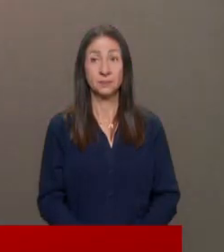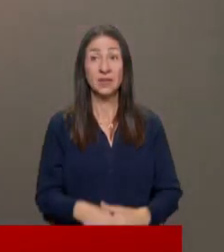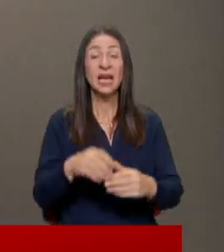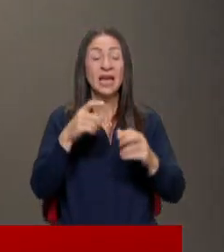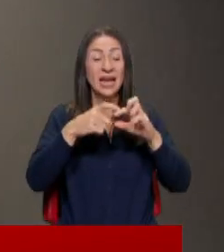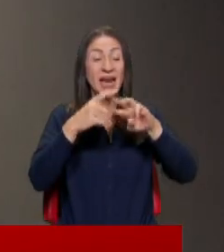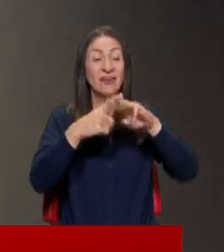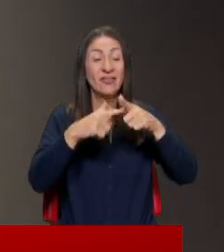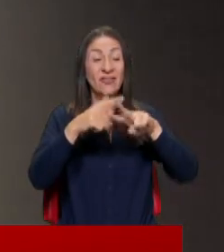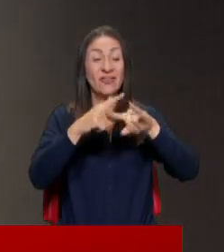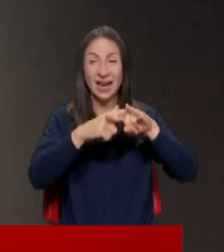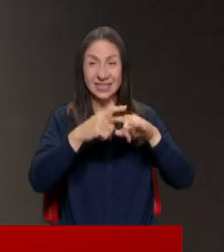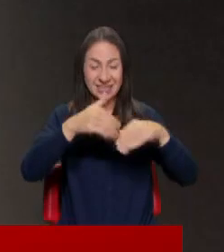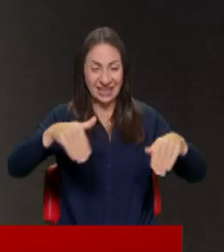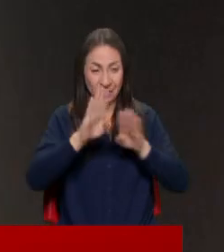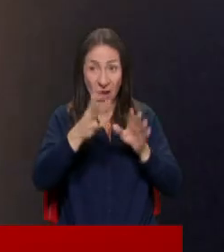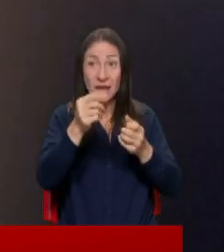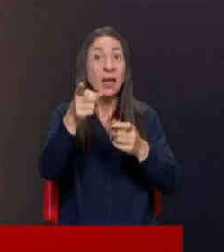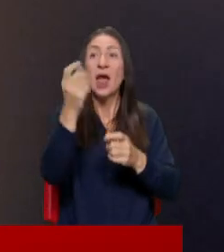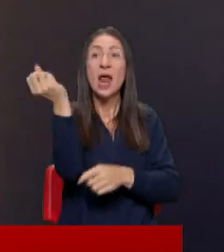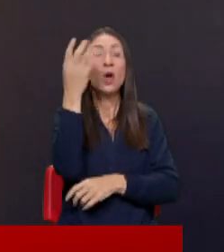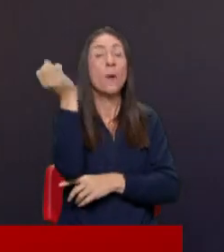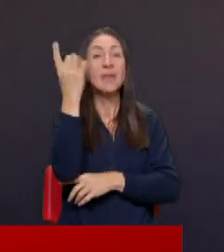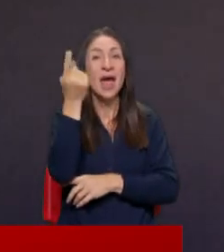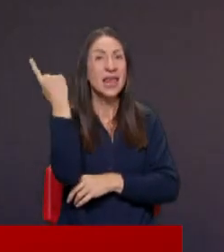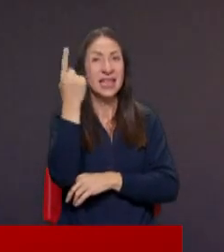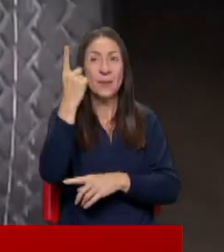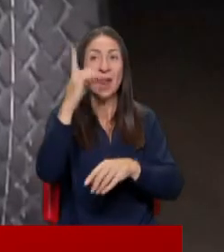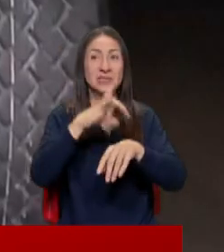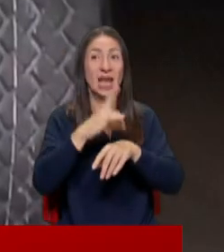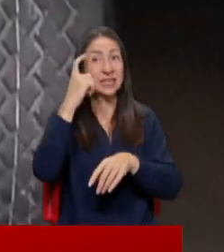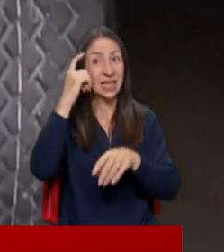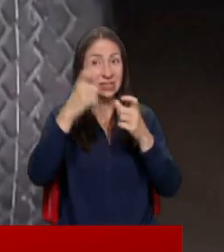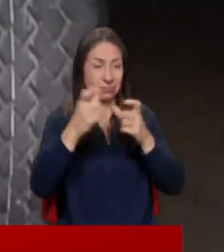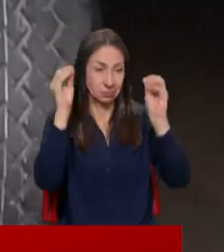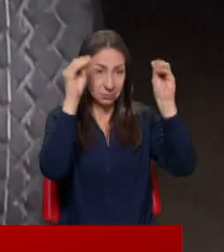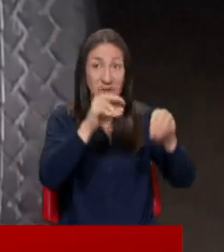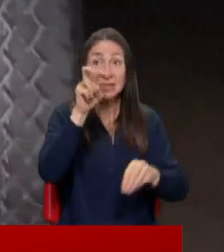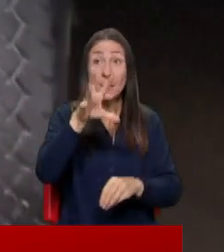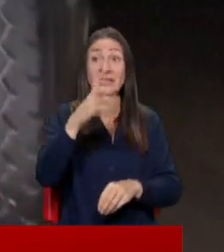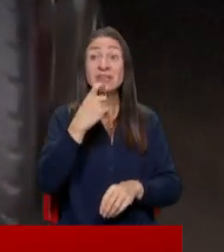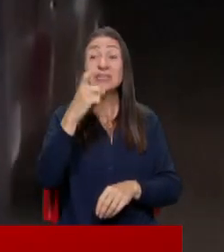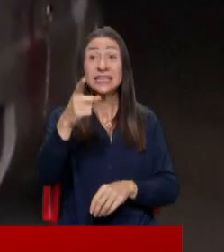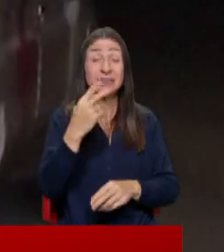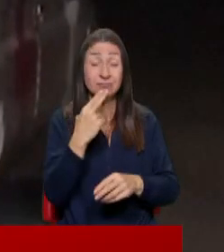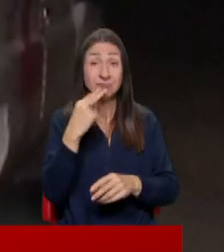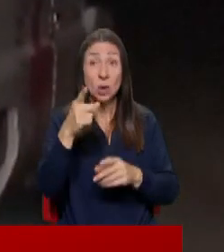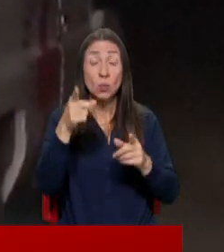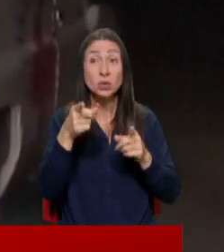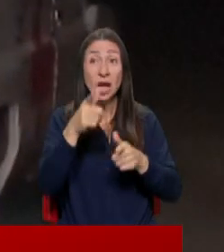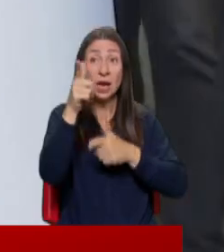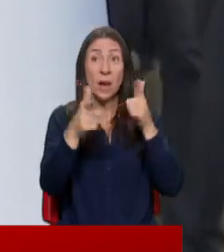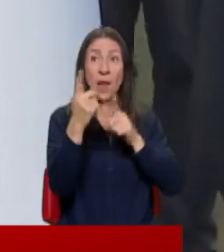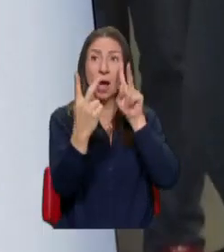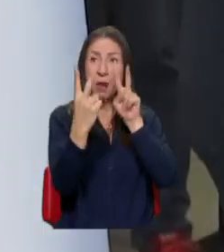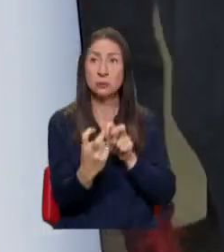Refah sınır kapısından alınan rehineler helikopterle İsrail'de bir hastaneye götürüldü. 85 yaşındaki Liftis burada